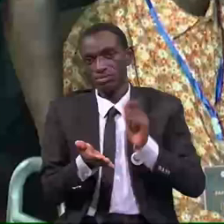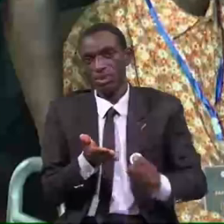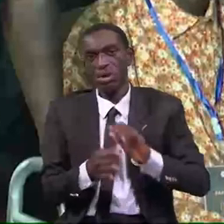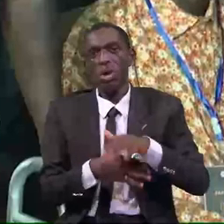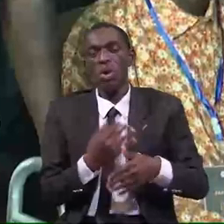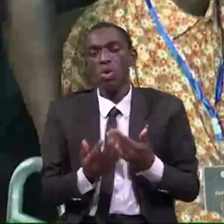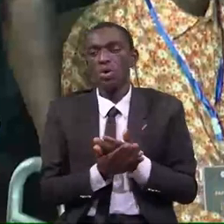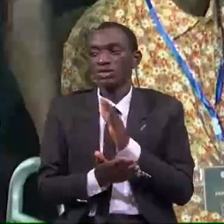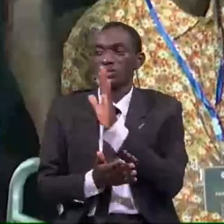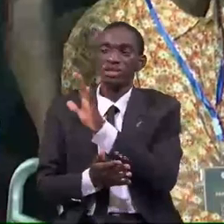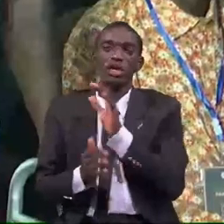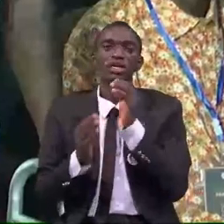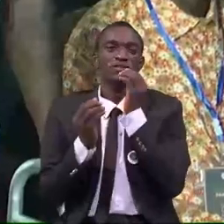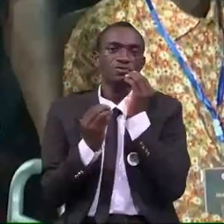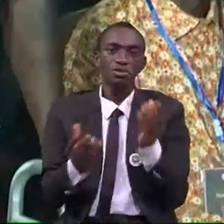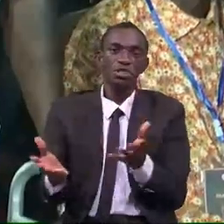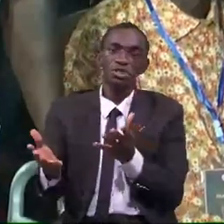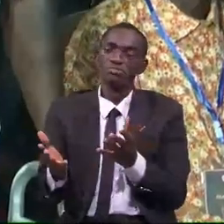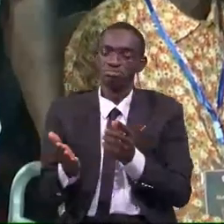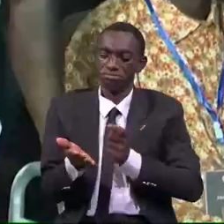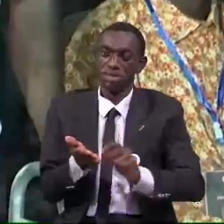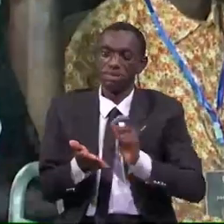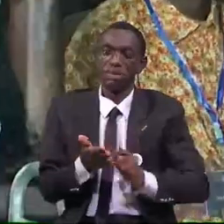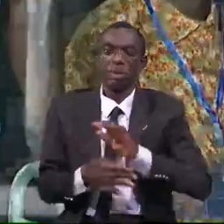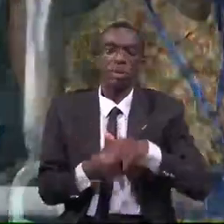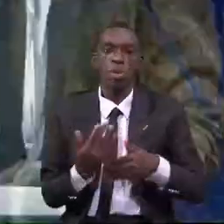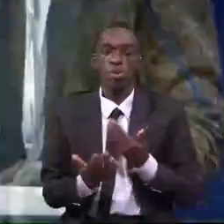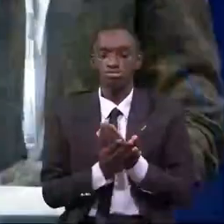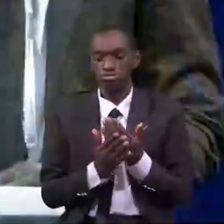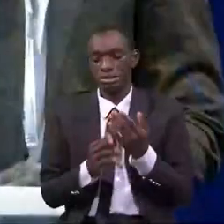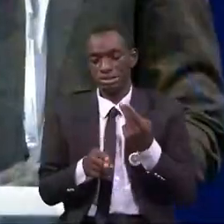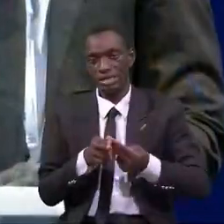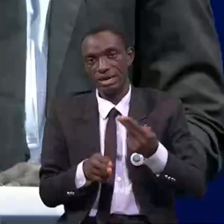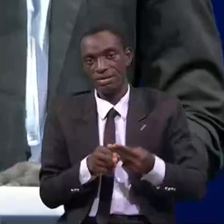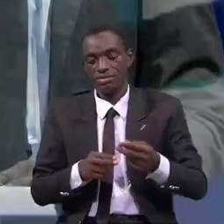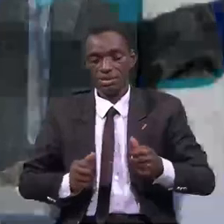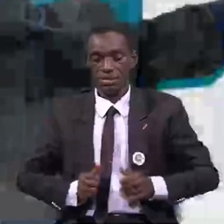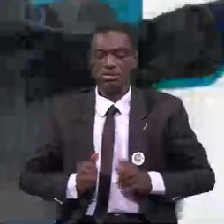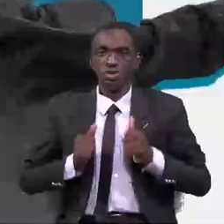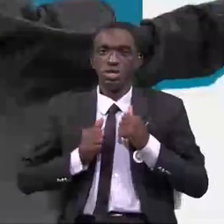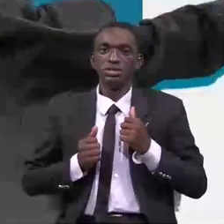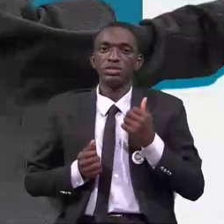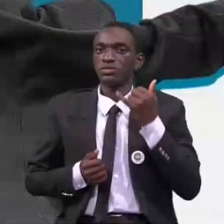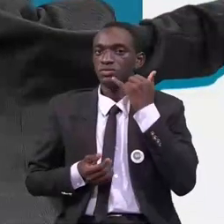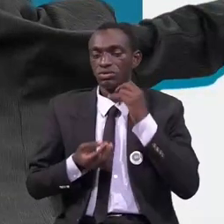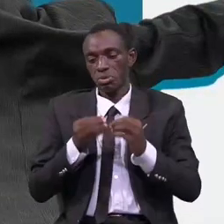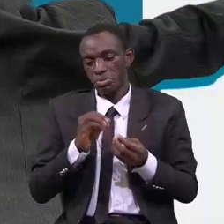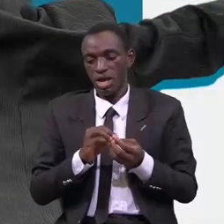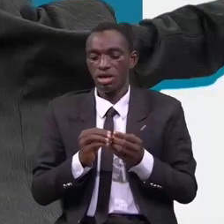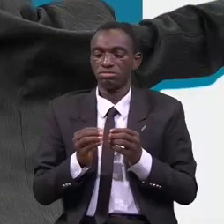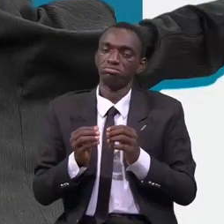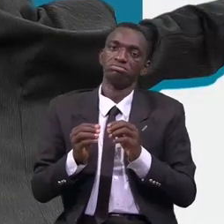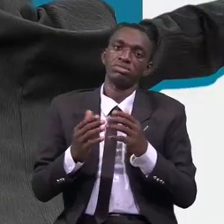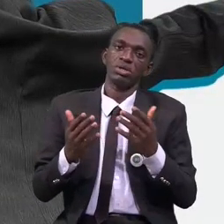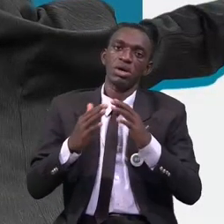partout ce programme est en train de se tenir il faudra que nousous ass d'avoir les noms et les détail de tout qui